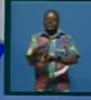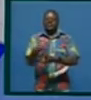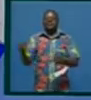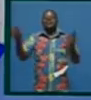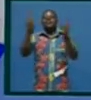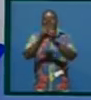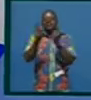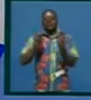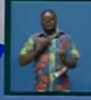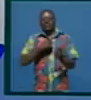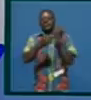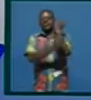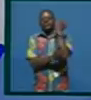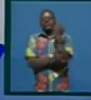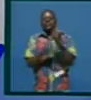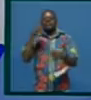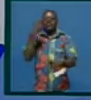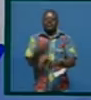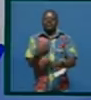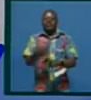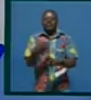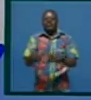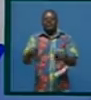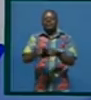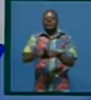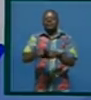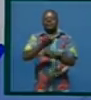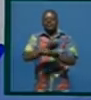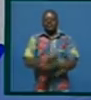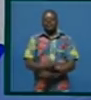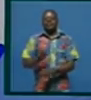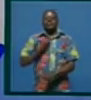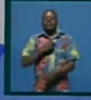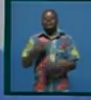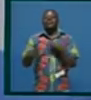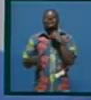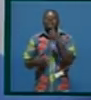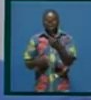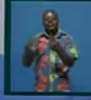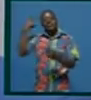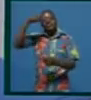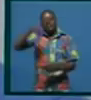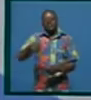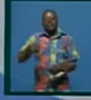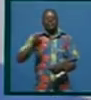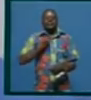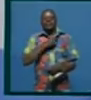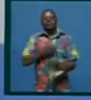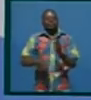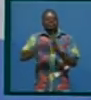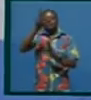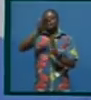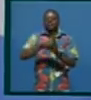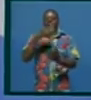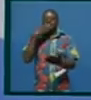pays. Et ces difficultés, comme d'habitude, nous avons dit que pour que notre pays puisse bien se développer, il faut qu'il y ait